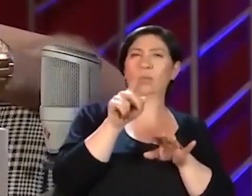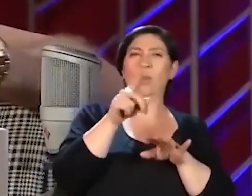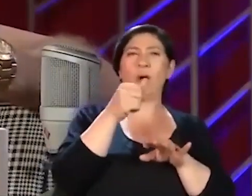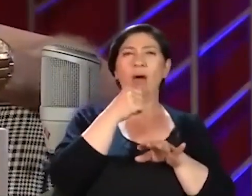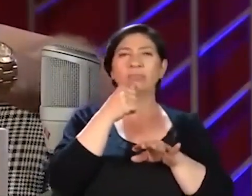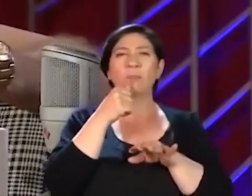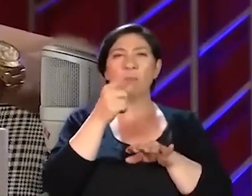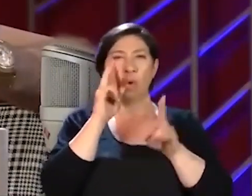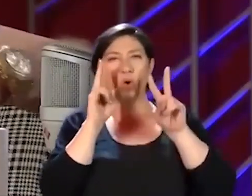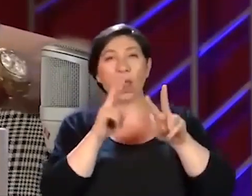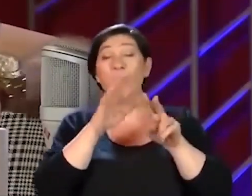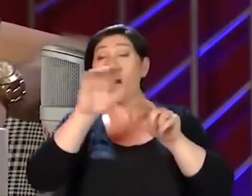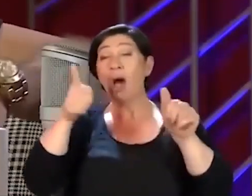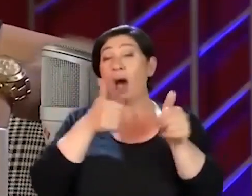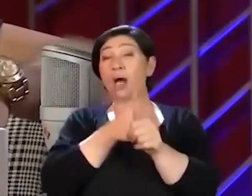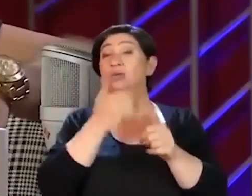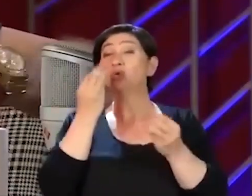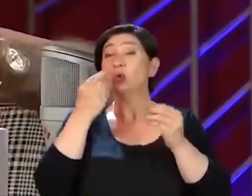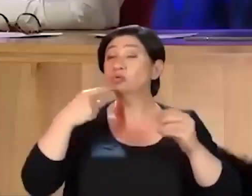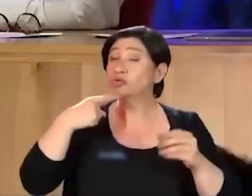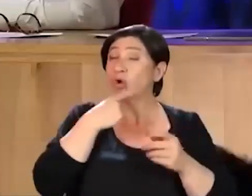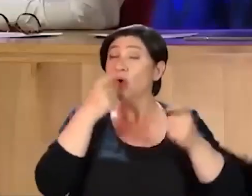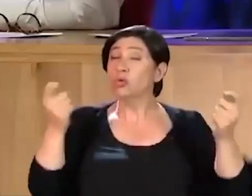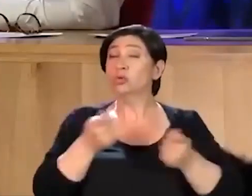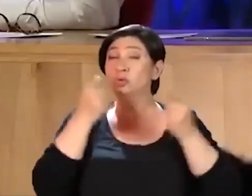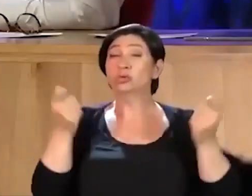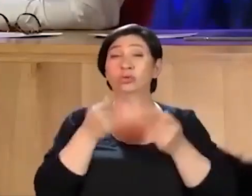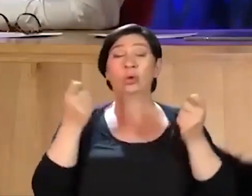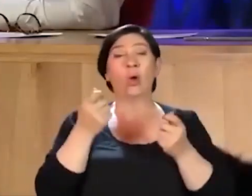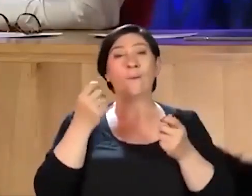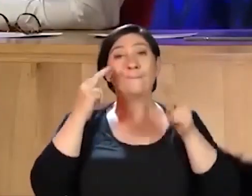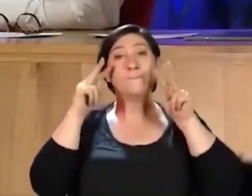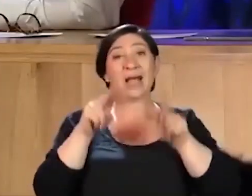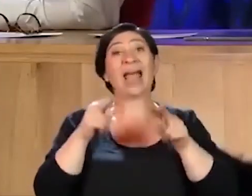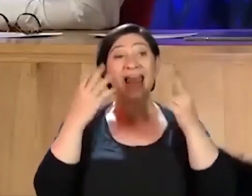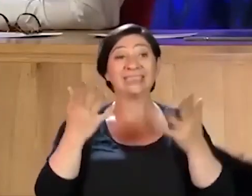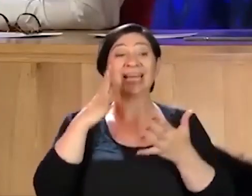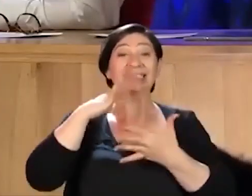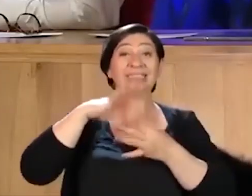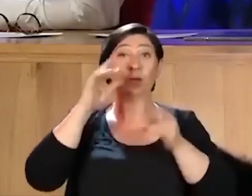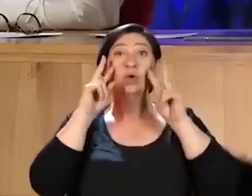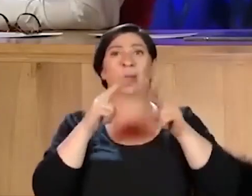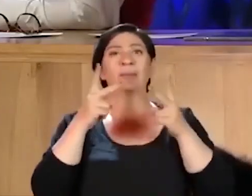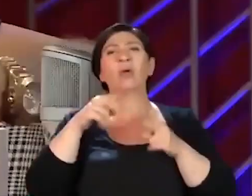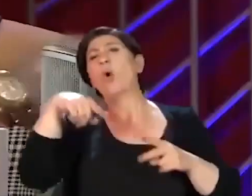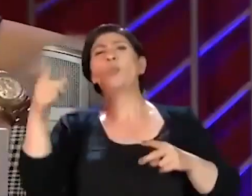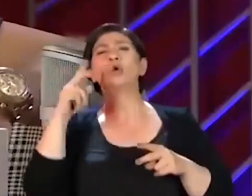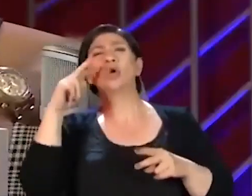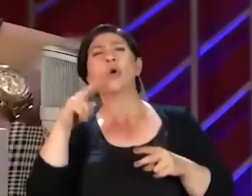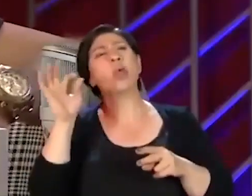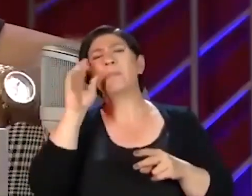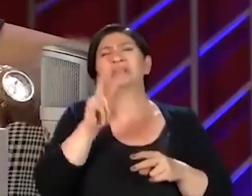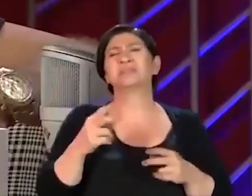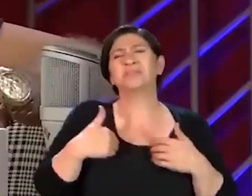bu adam bu şekilde görünüyor ama arka planında çok zorluklar yaşayarak burada oturuyor gibi bakarlarsa insanlar görebilirler öbür türlü bakmak